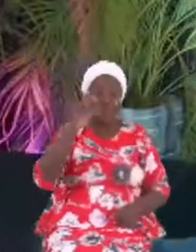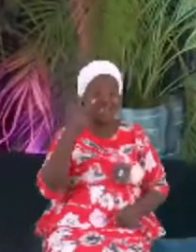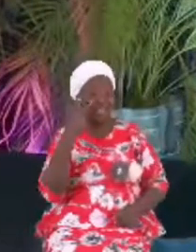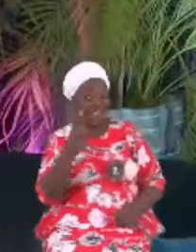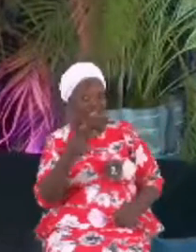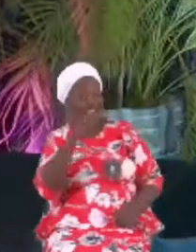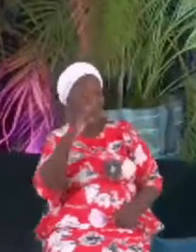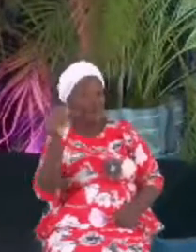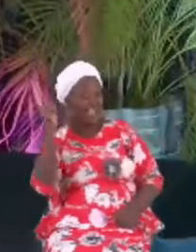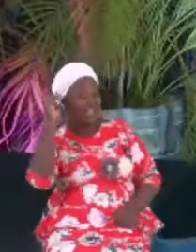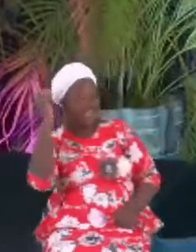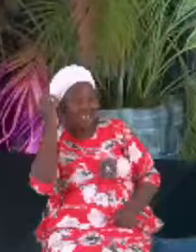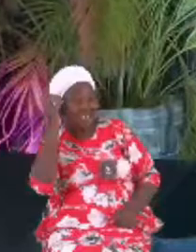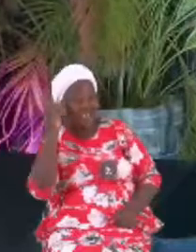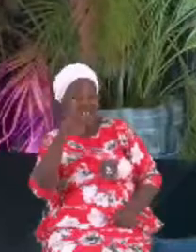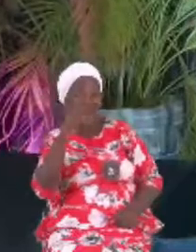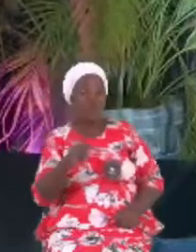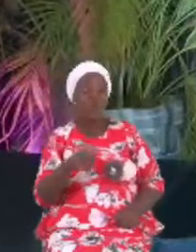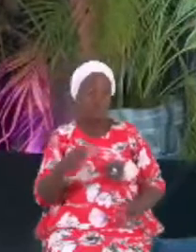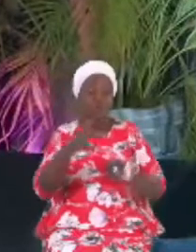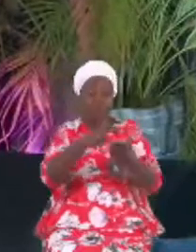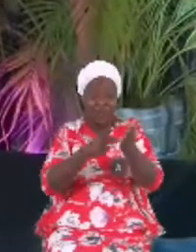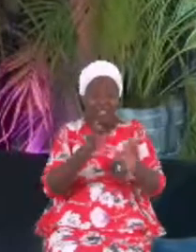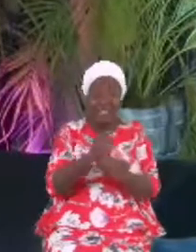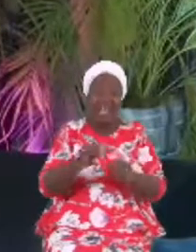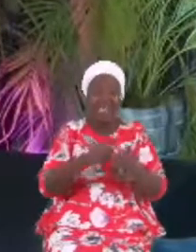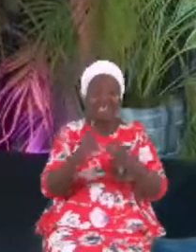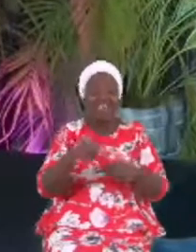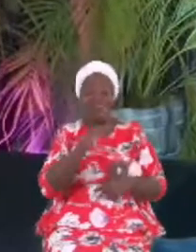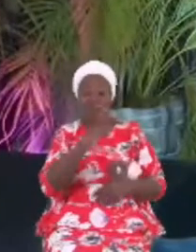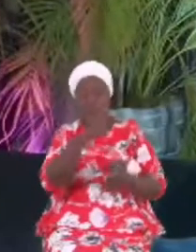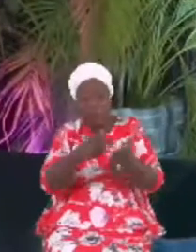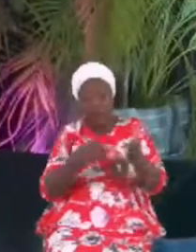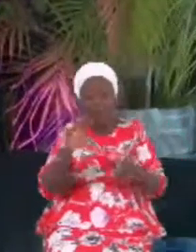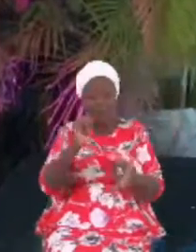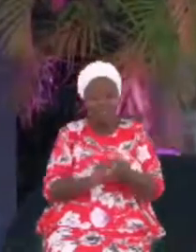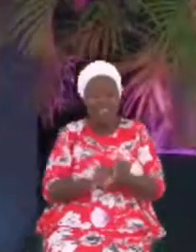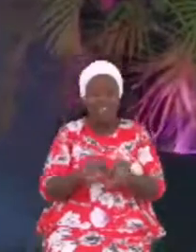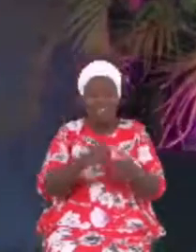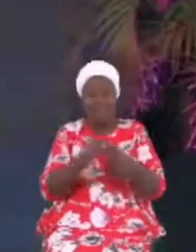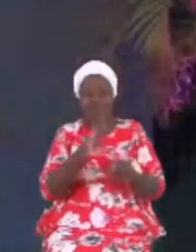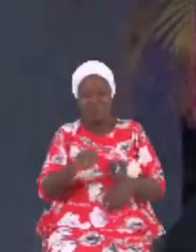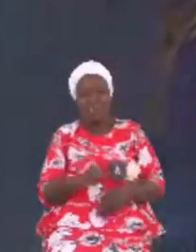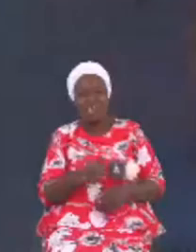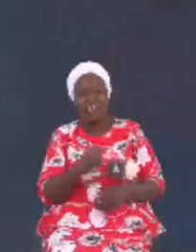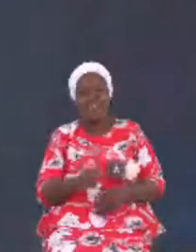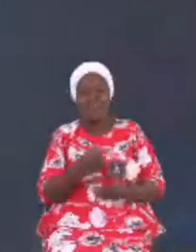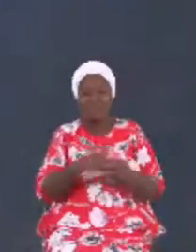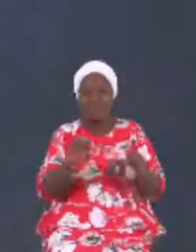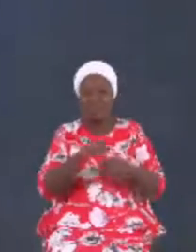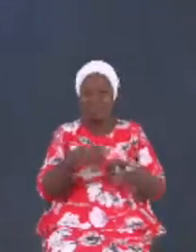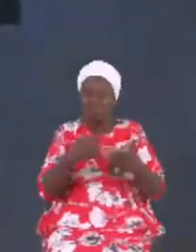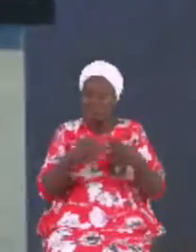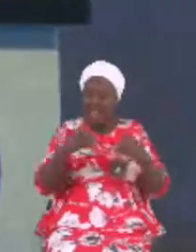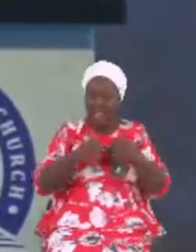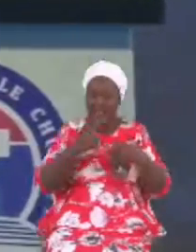tu entendras, et tu participeras, et tu feras partie de. Alors, avoir même un